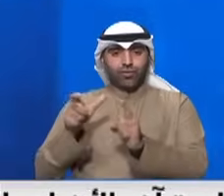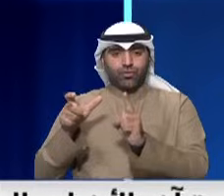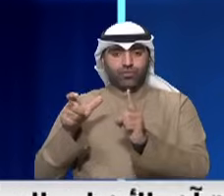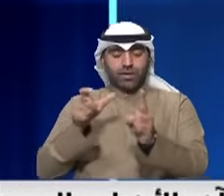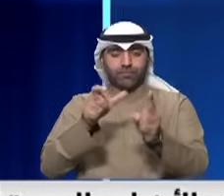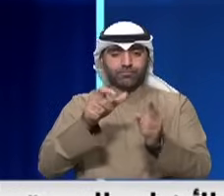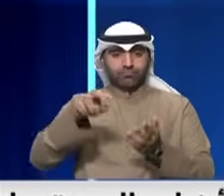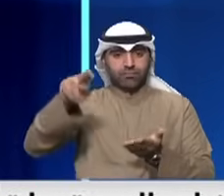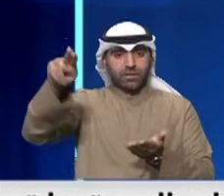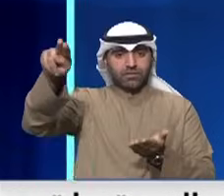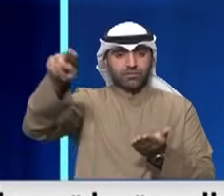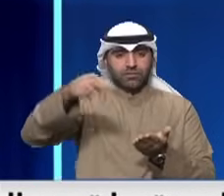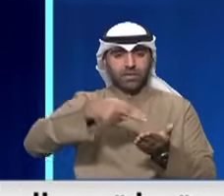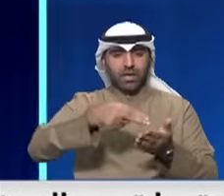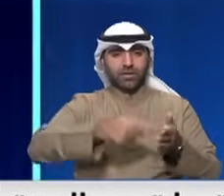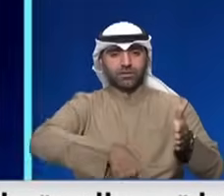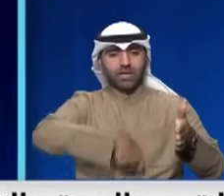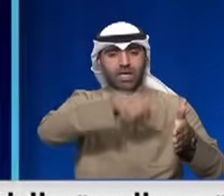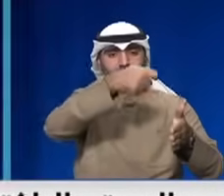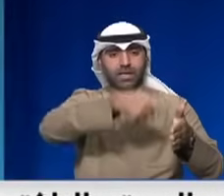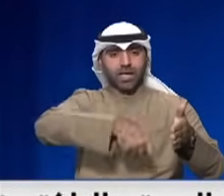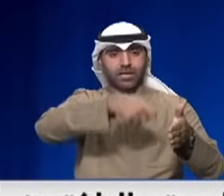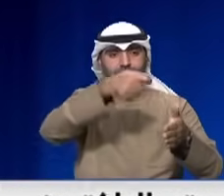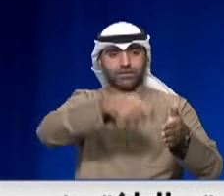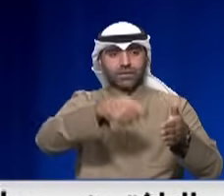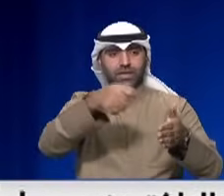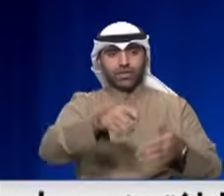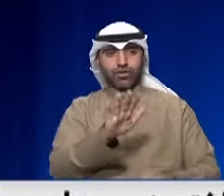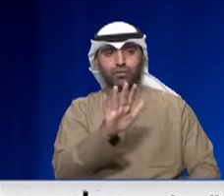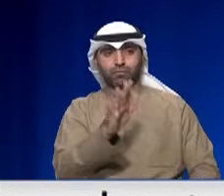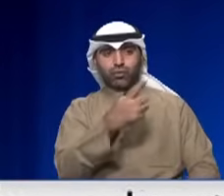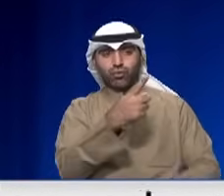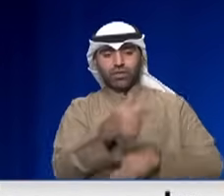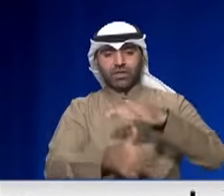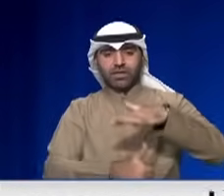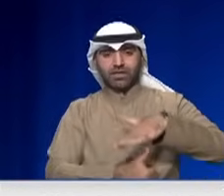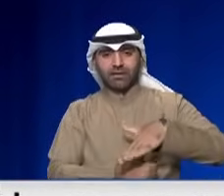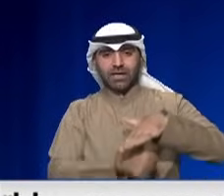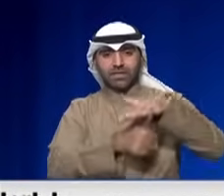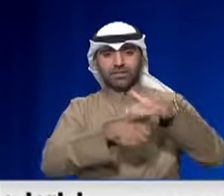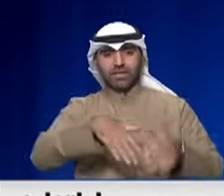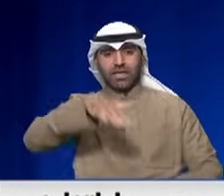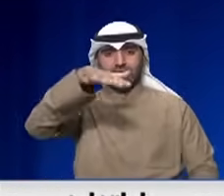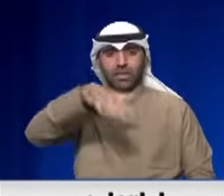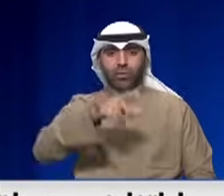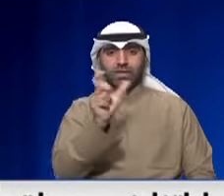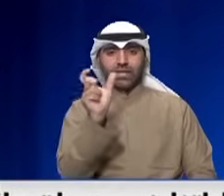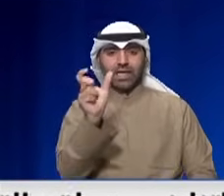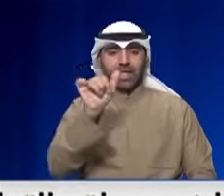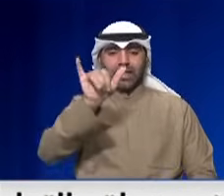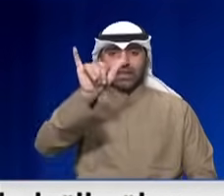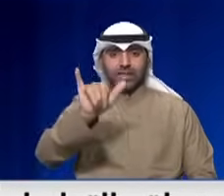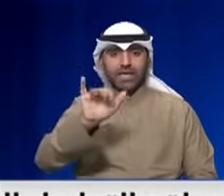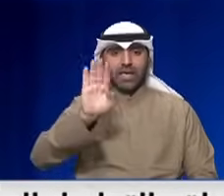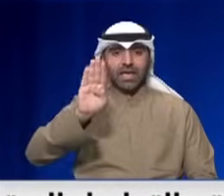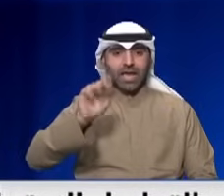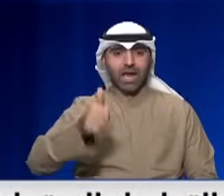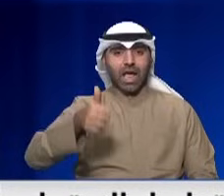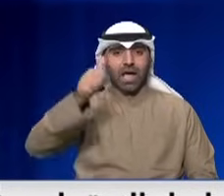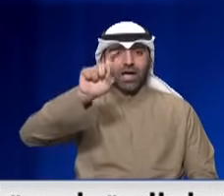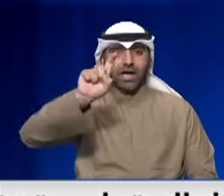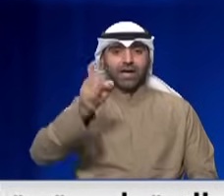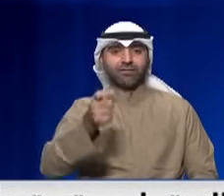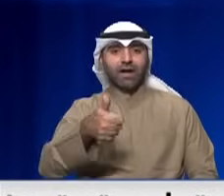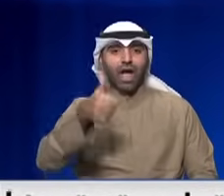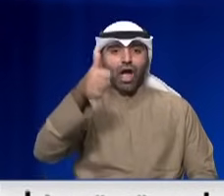فخامه الرئيس دانييل اورتيجا سافيدرا رئيس جمهوريه نيكارغوا الصديقه ومعالي روساريو